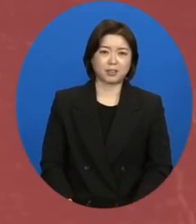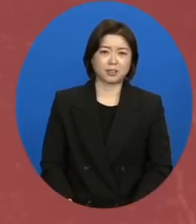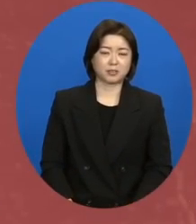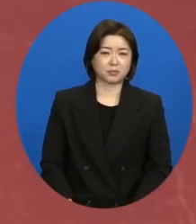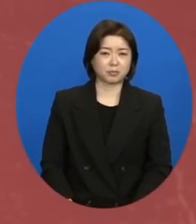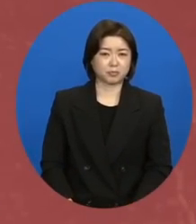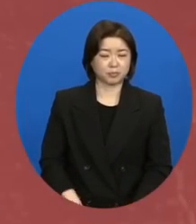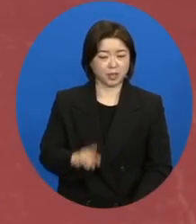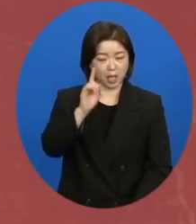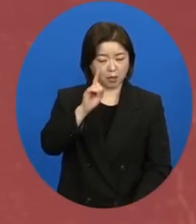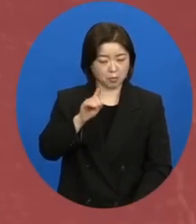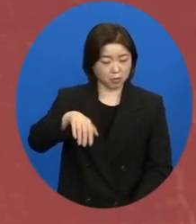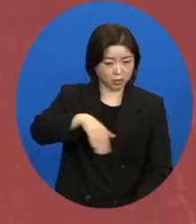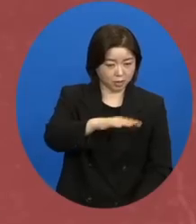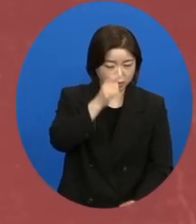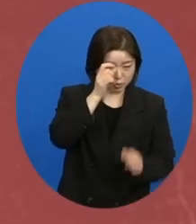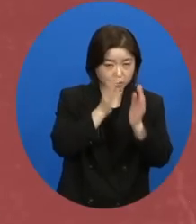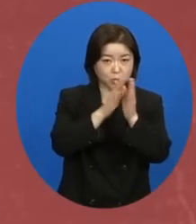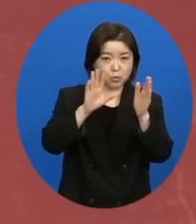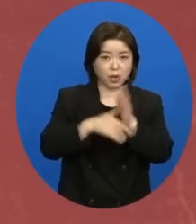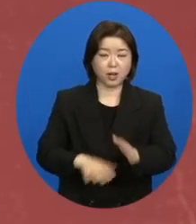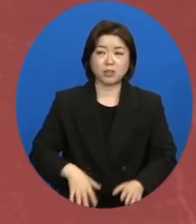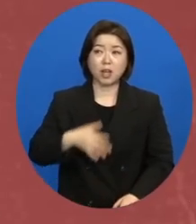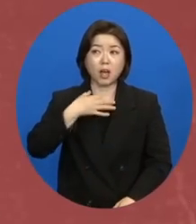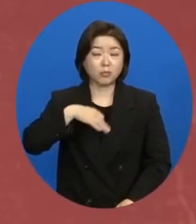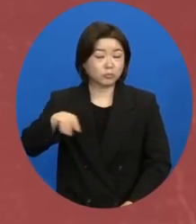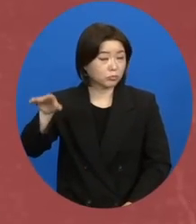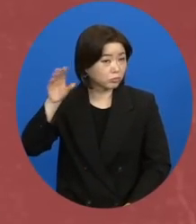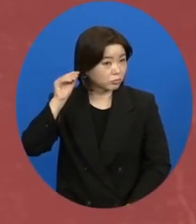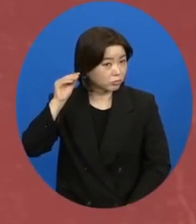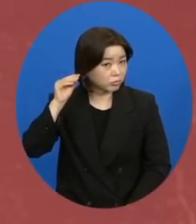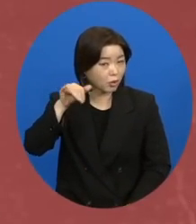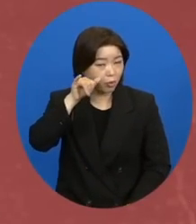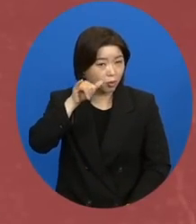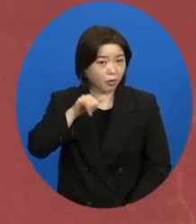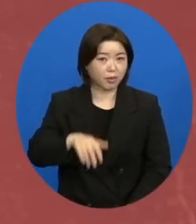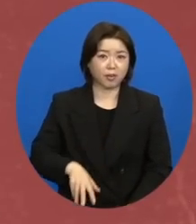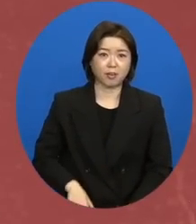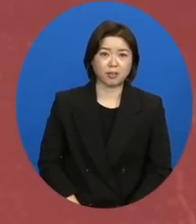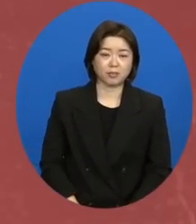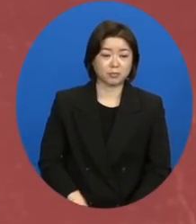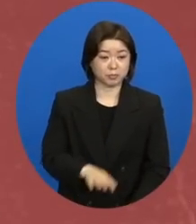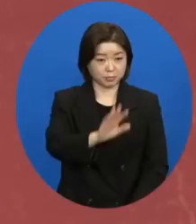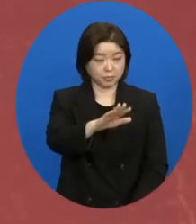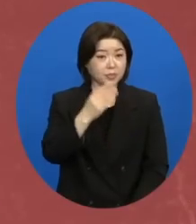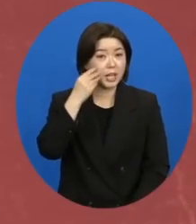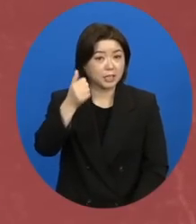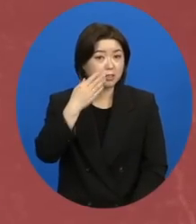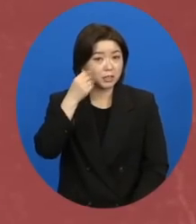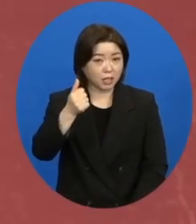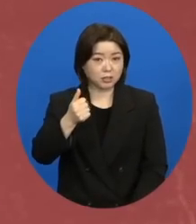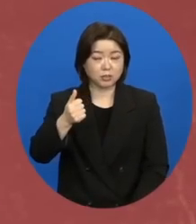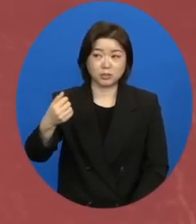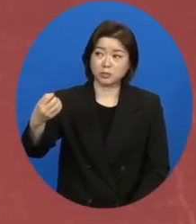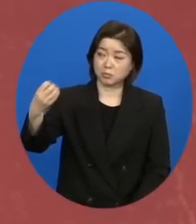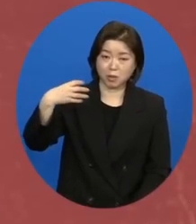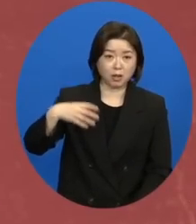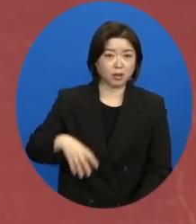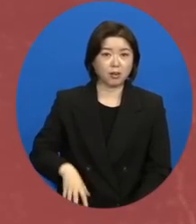한 번은 가서 기도하는데 음성이 들려요. 음성이 아저씨 아저씨 그러더라고.